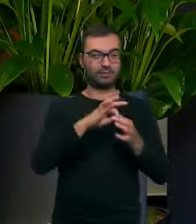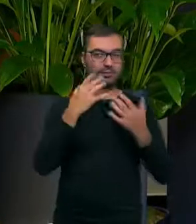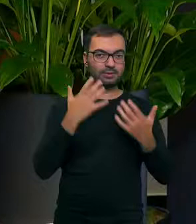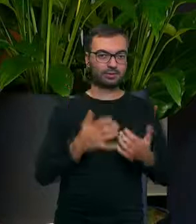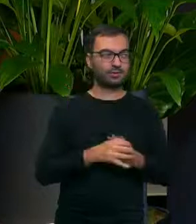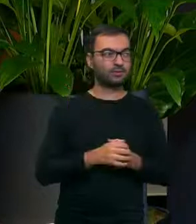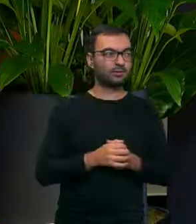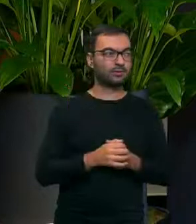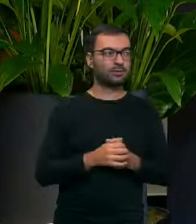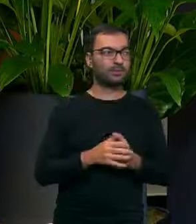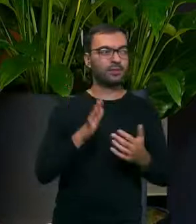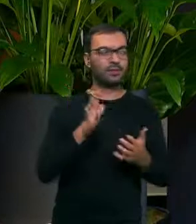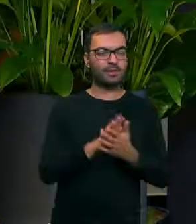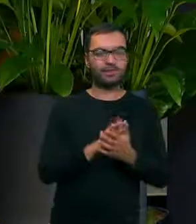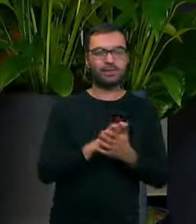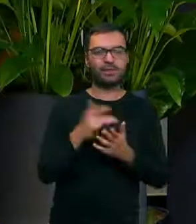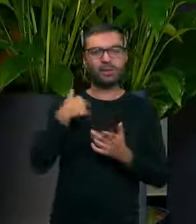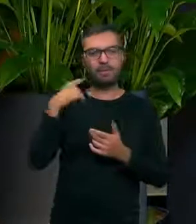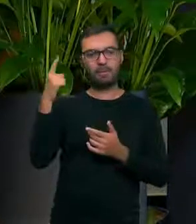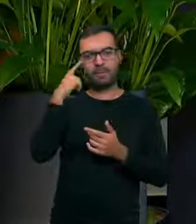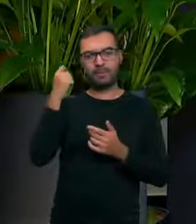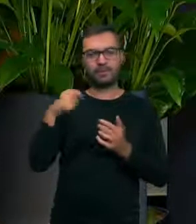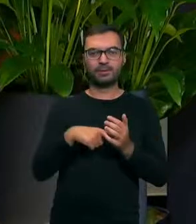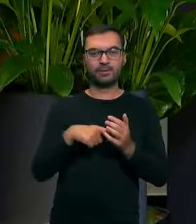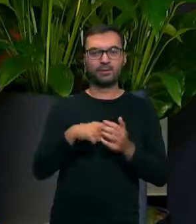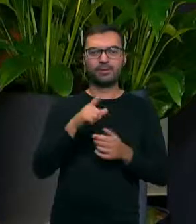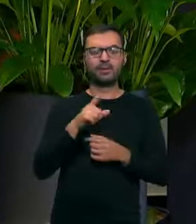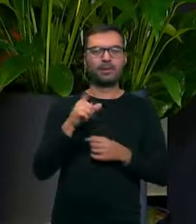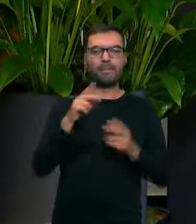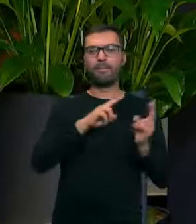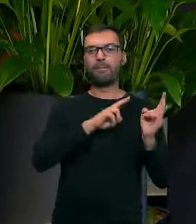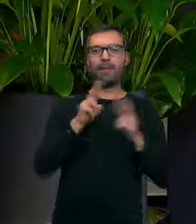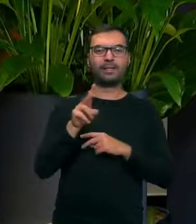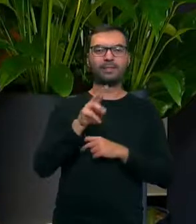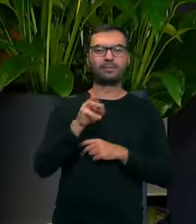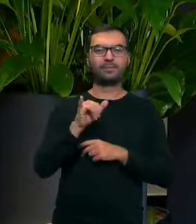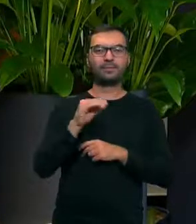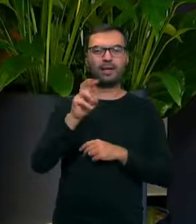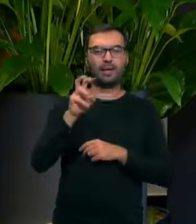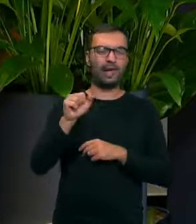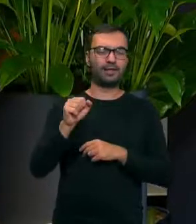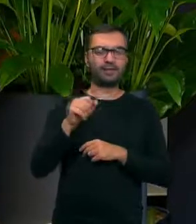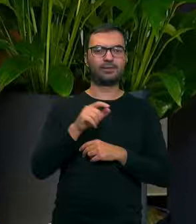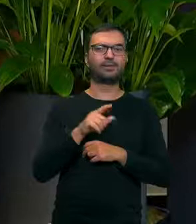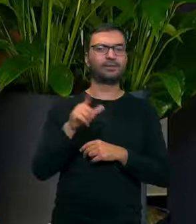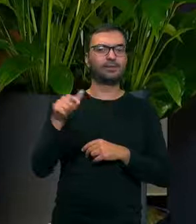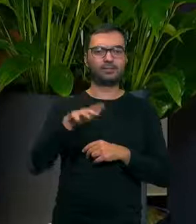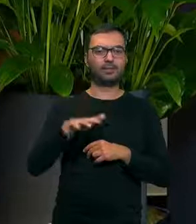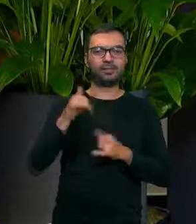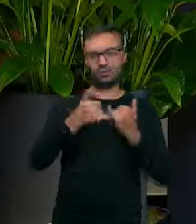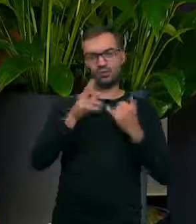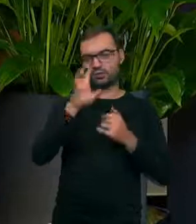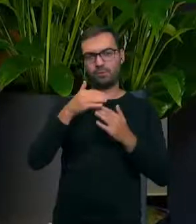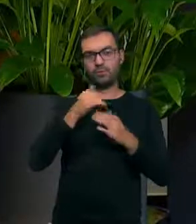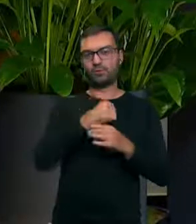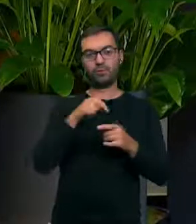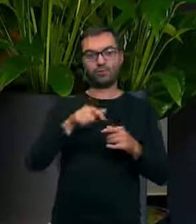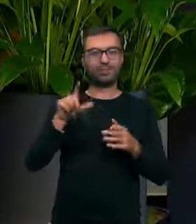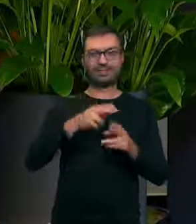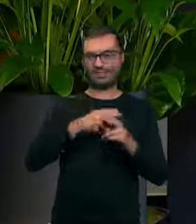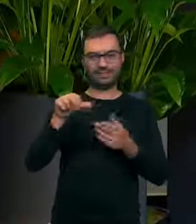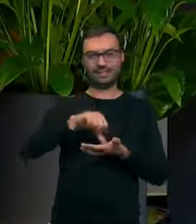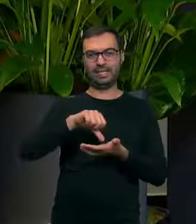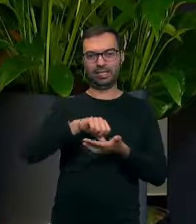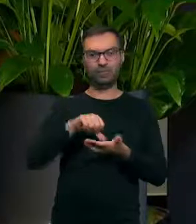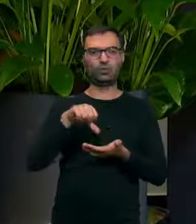też charakterystyczne, bo ja pamiętam, jak tutaj pasaż wjecha, bo jesteśmy niedaleko stosunkowo dla tych, którzy nas oglądają gdzieś poza Warszawą, to jest ścisłe